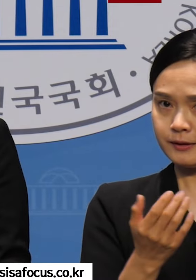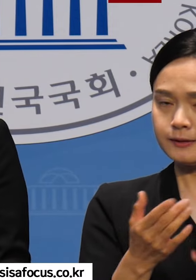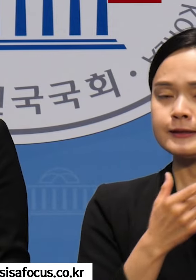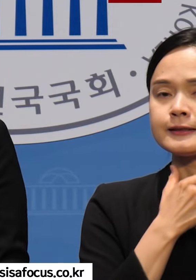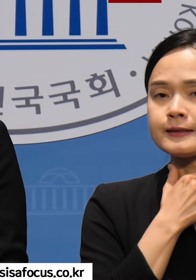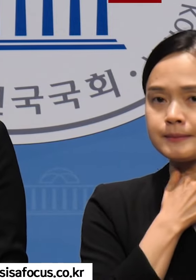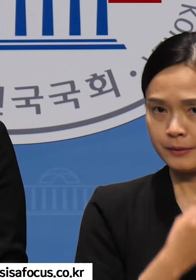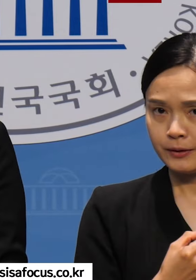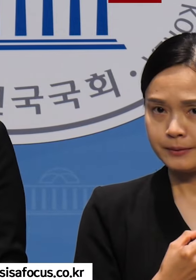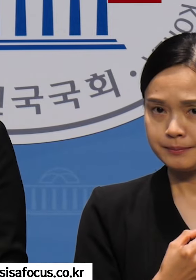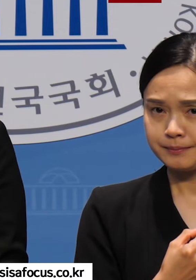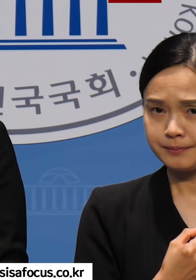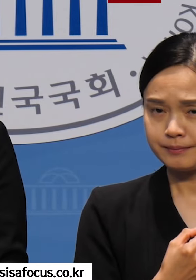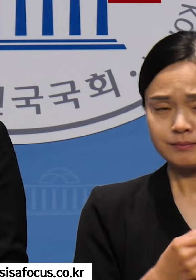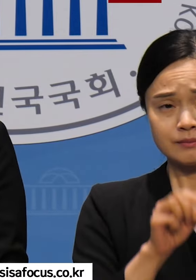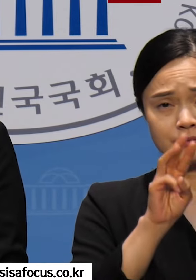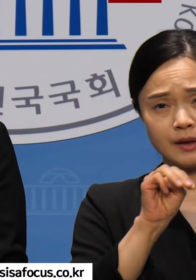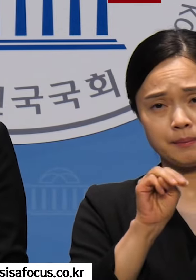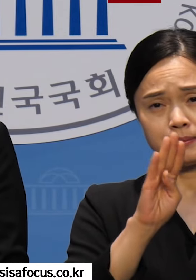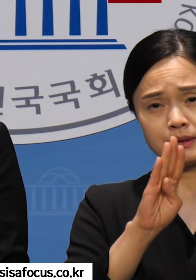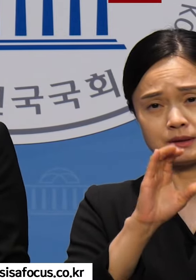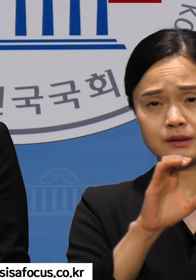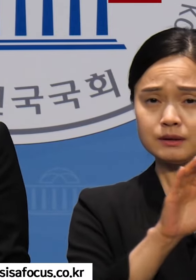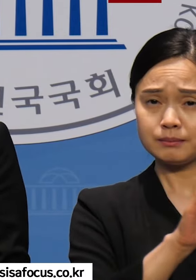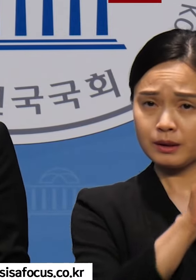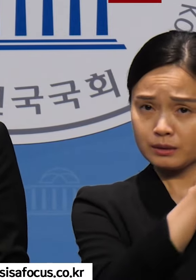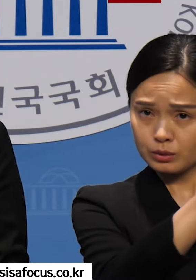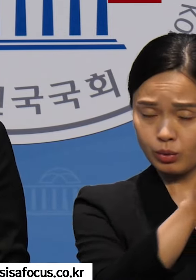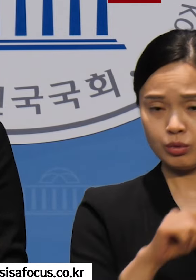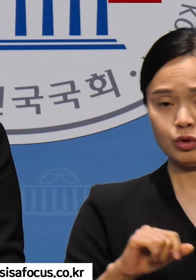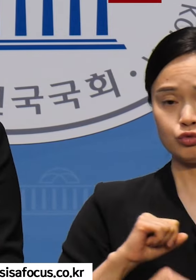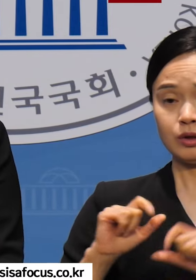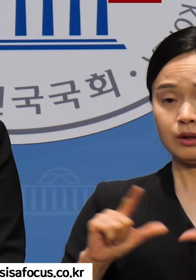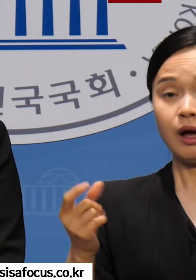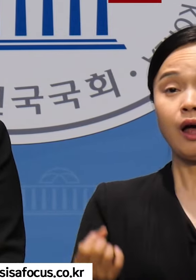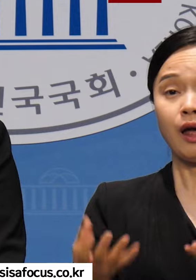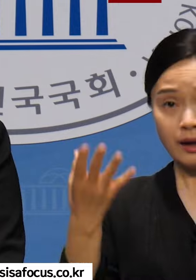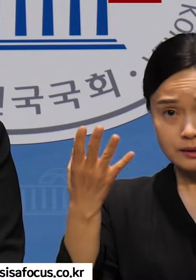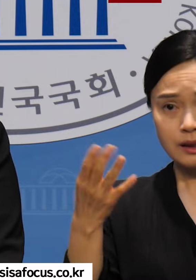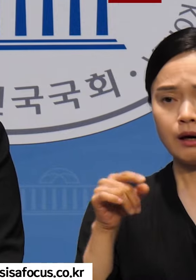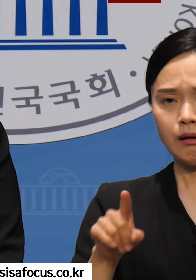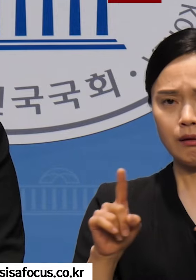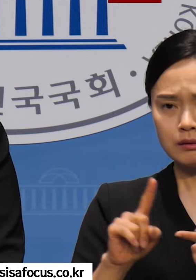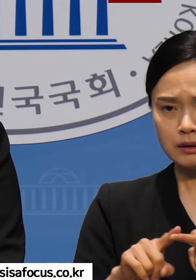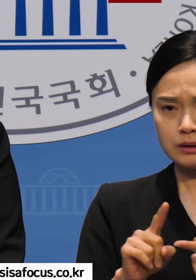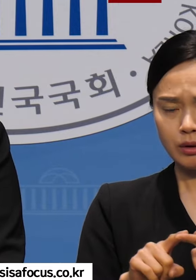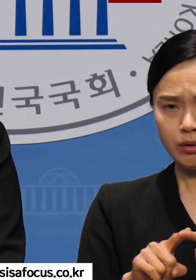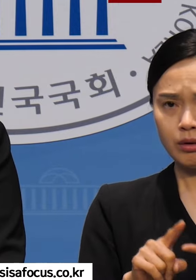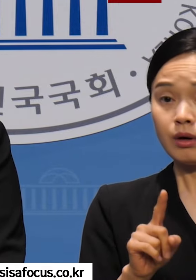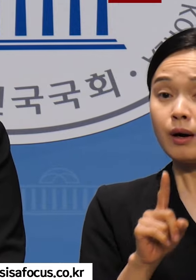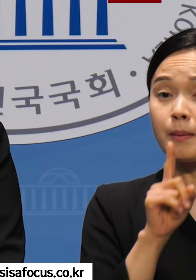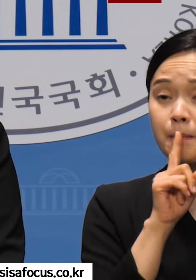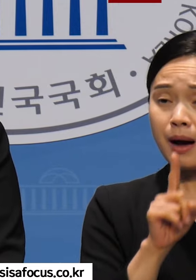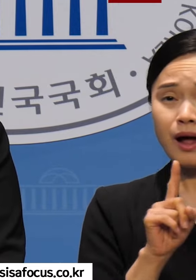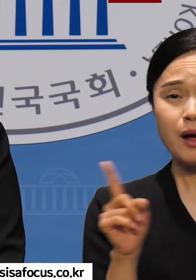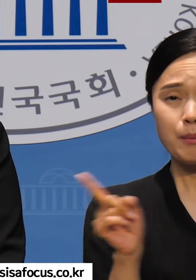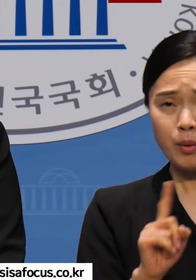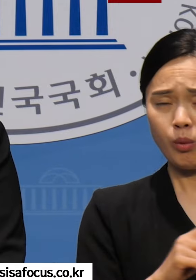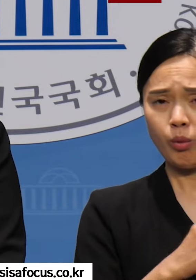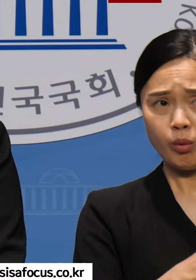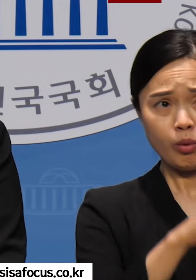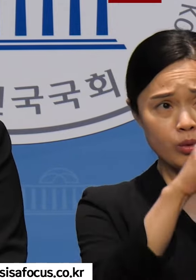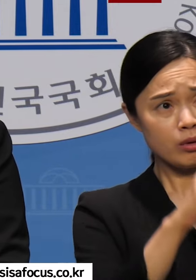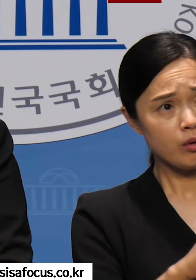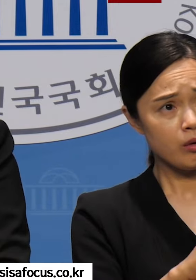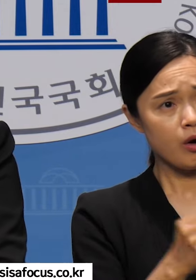국군의 날 행사마저 폄훼한 MBC, 공공재인 전파로 정치를 하는 것은 언론의 탈을 쓴 흉기와